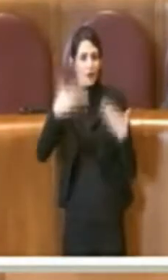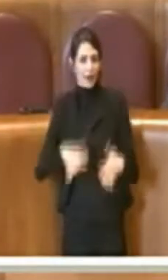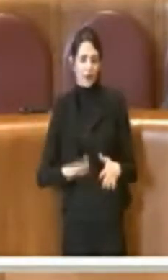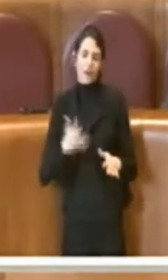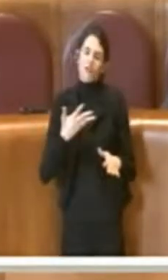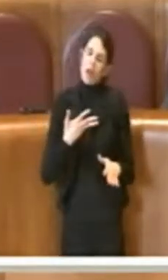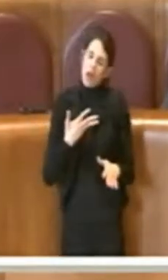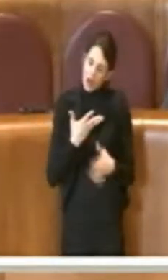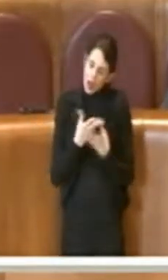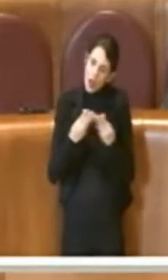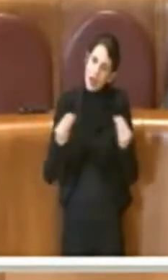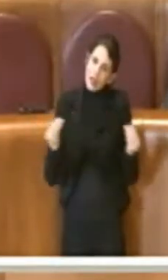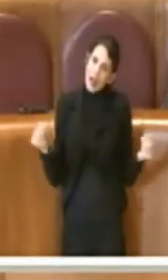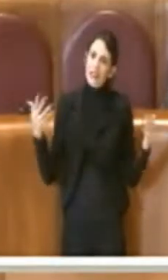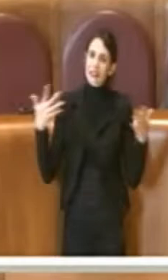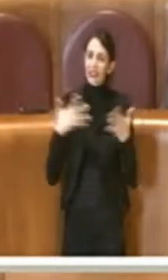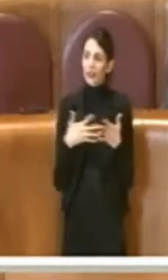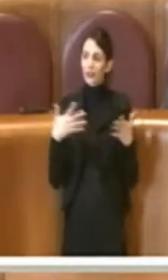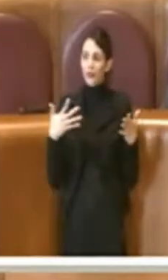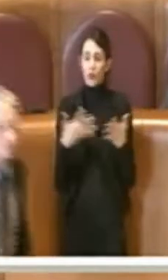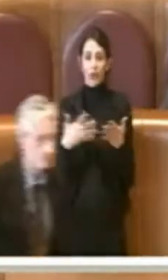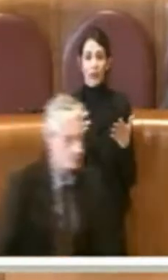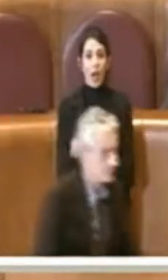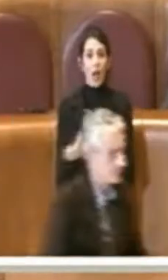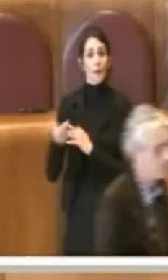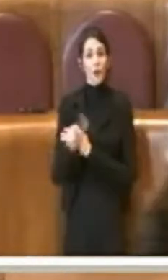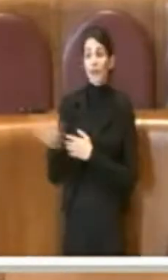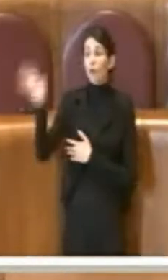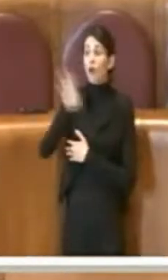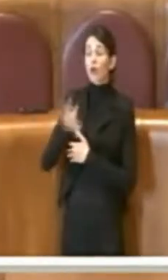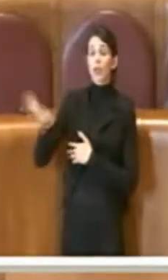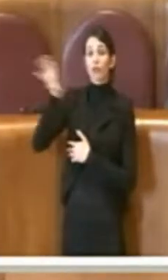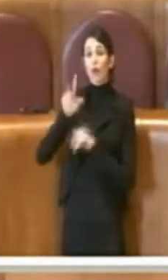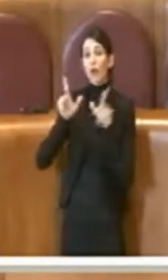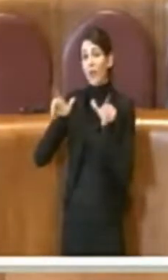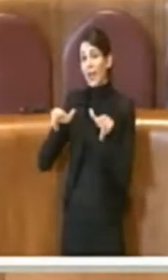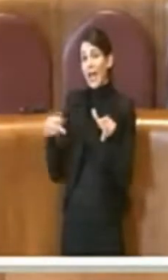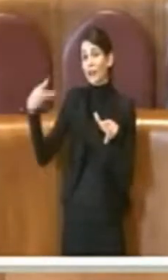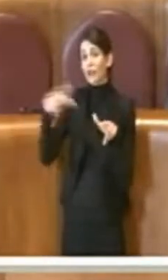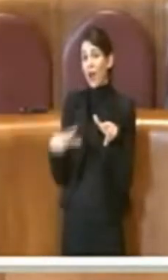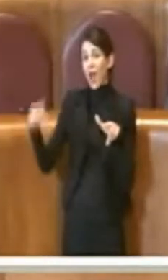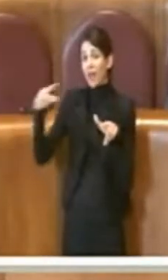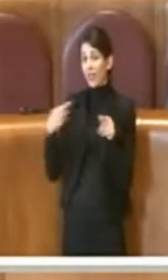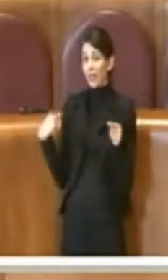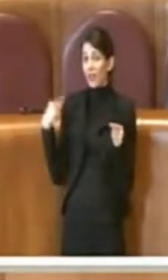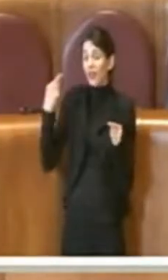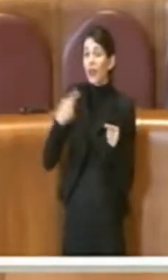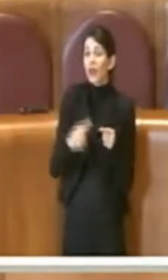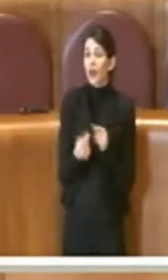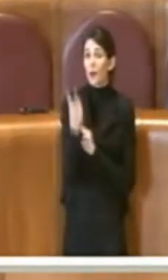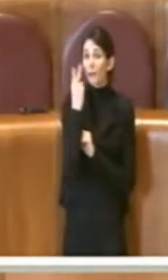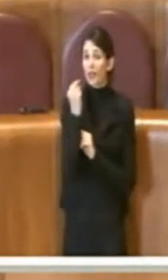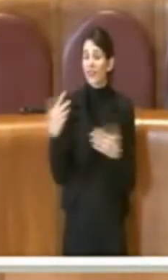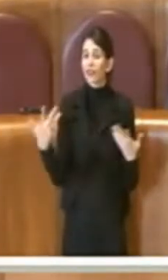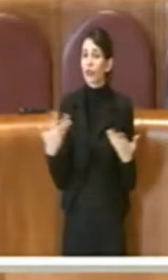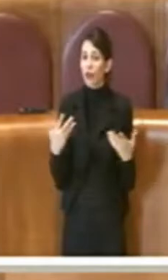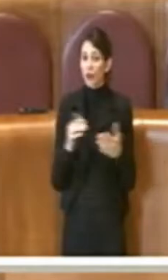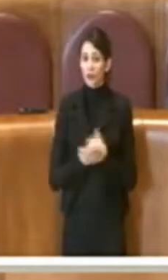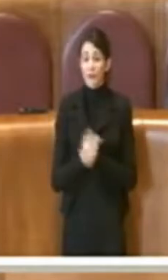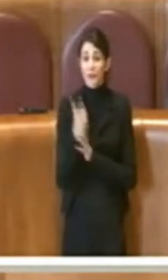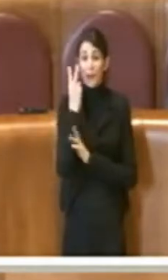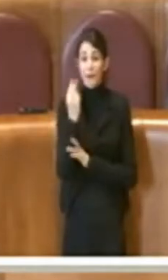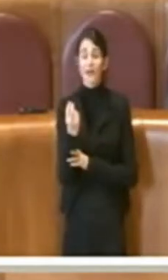difficoltà, perché il modo in cui effettivamente la Regione Lazio negli anni ha previsto di affrontare